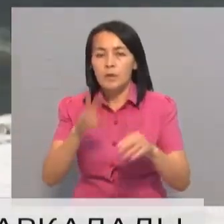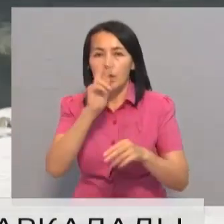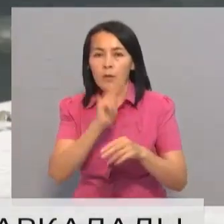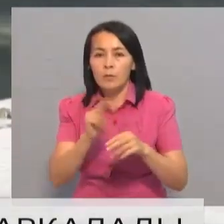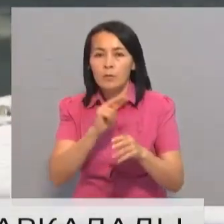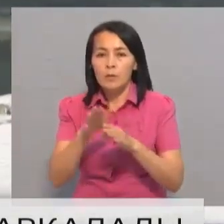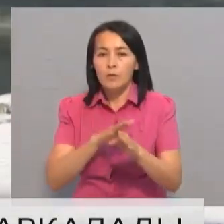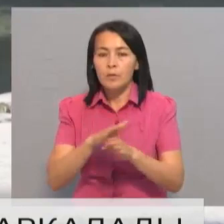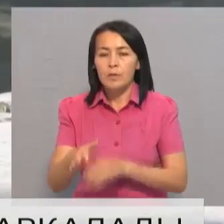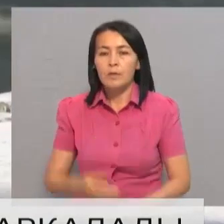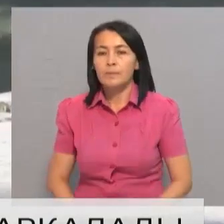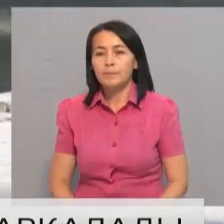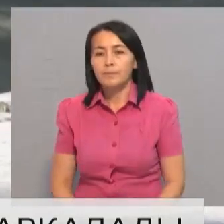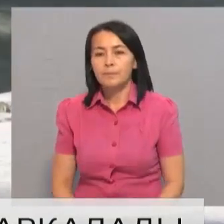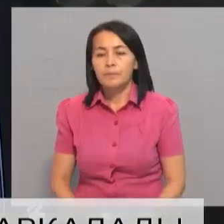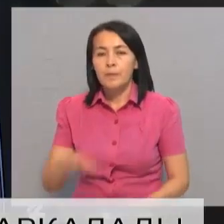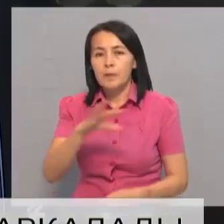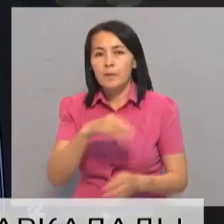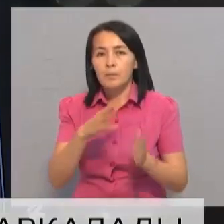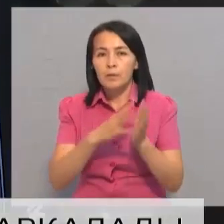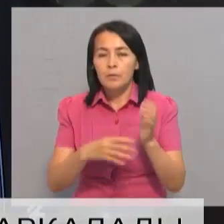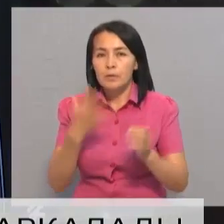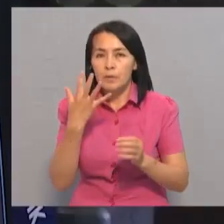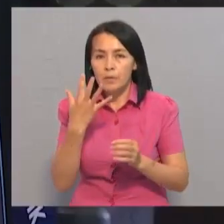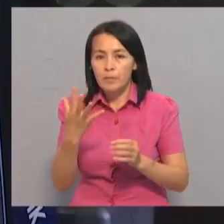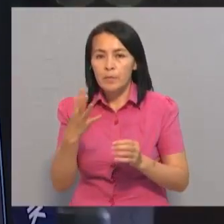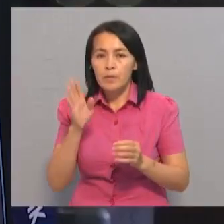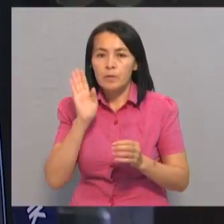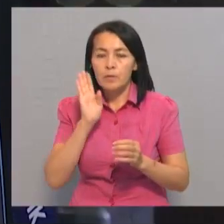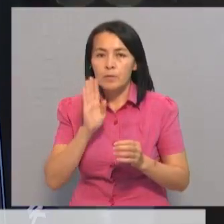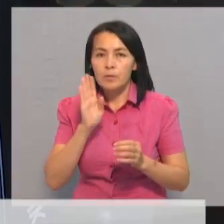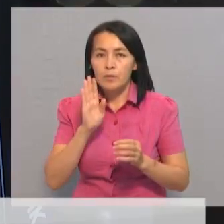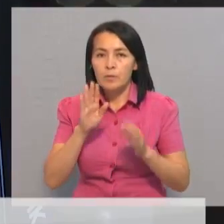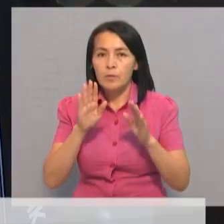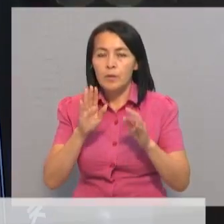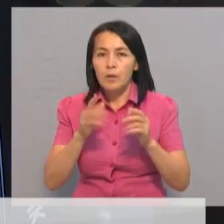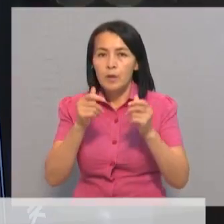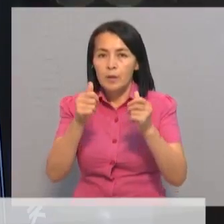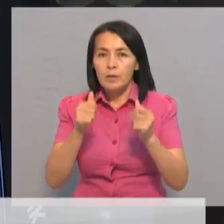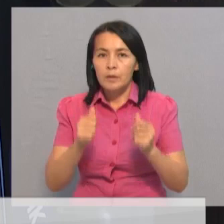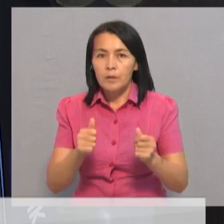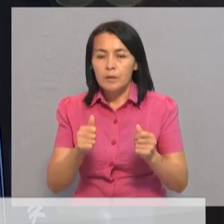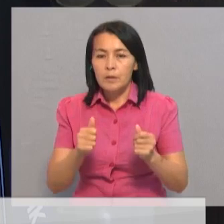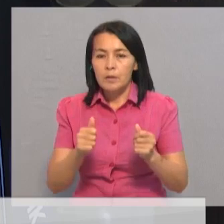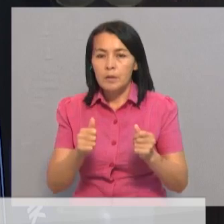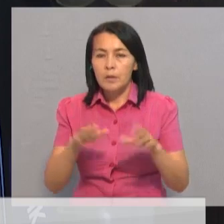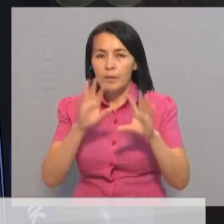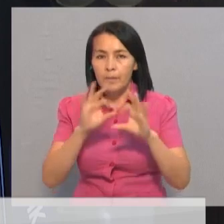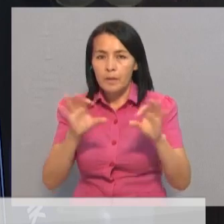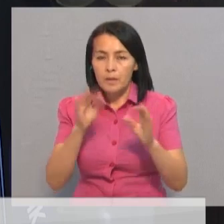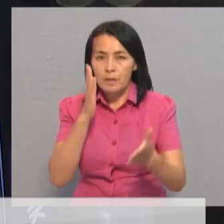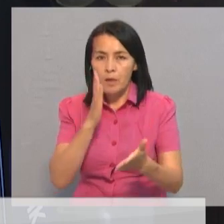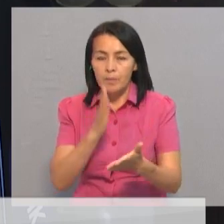курстан өтіп жатыр. Жалпы 95 дана суға тыйым салған тақтайшалар ескертіліп